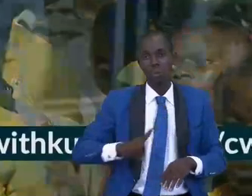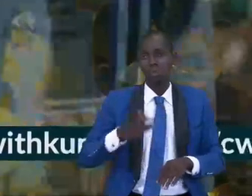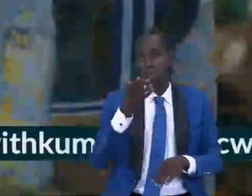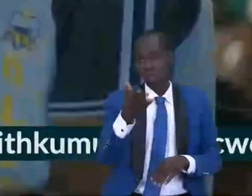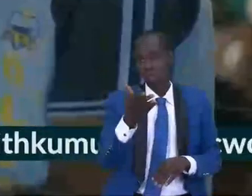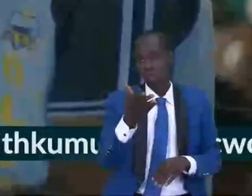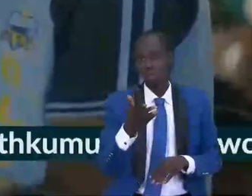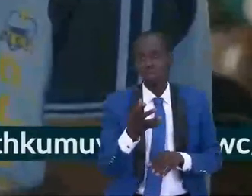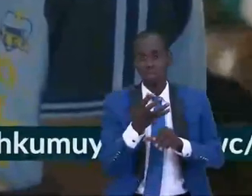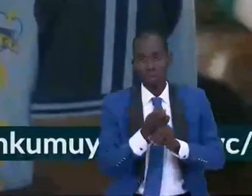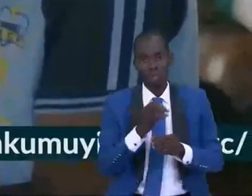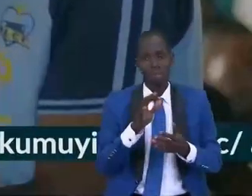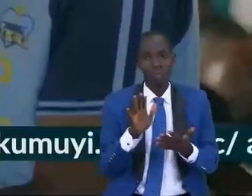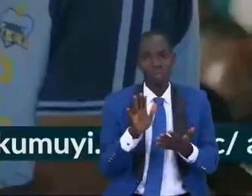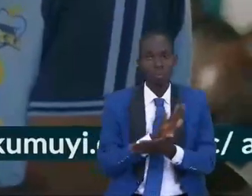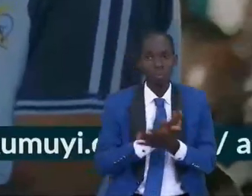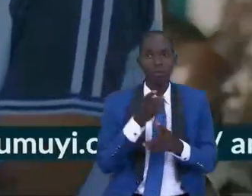cela va aider